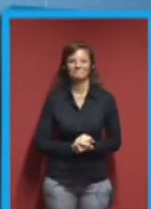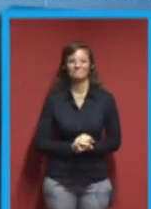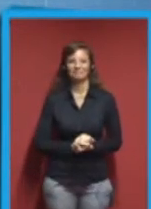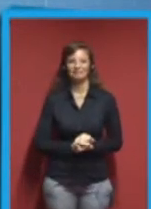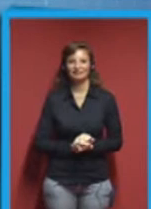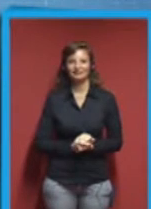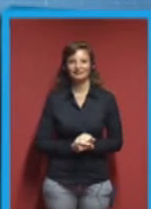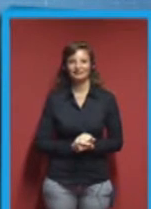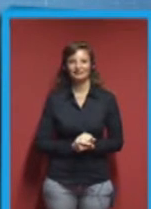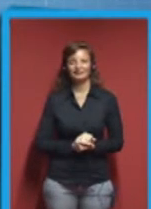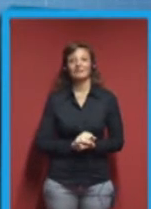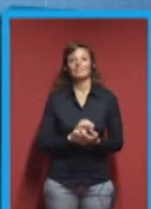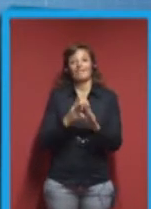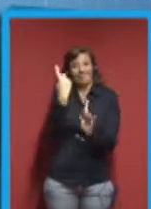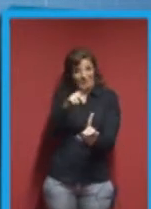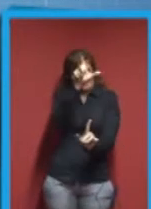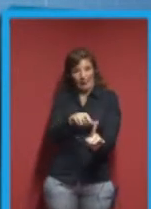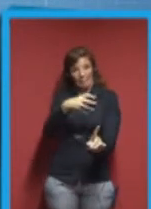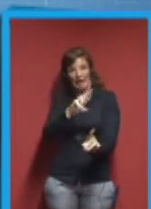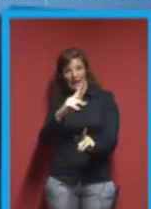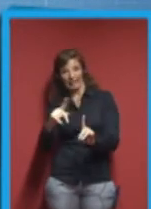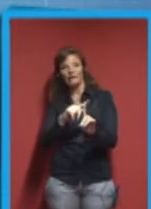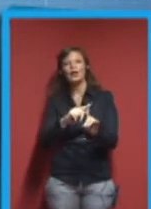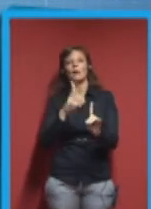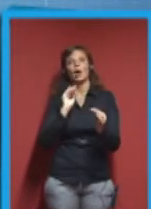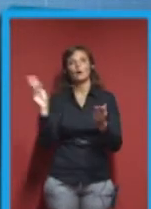Editor of Main Magazine. Che è il redattore